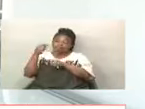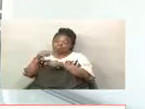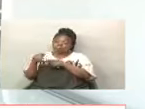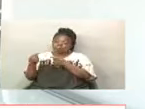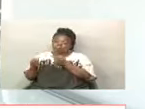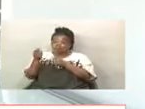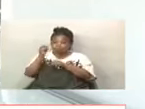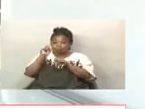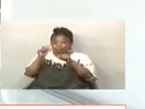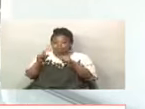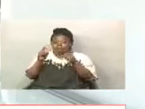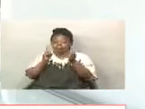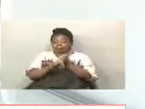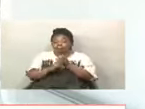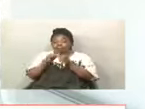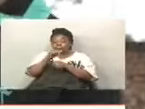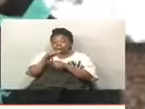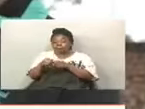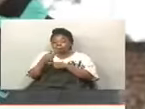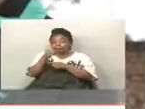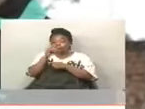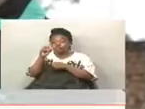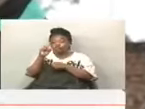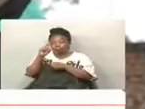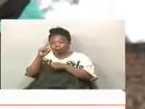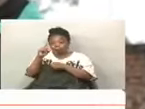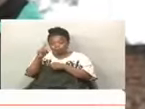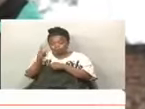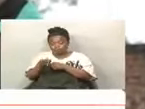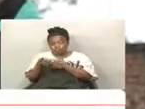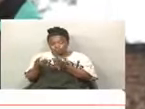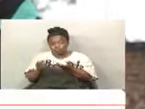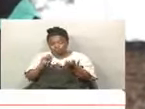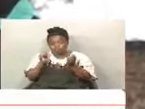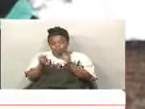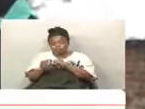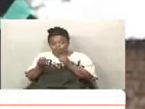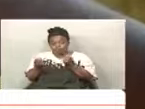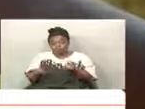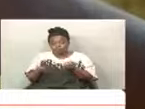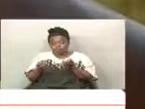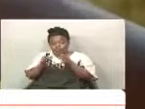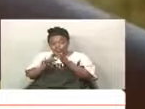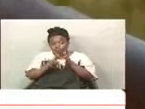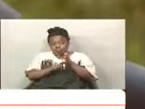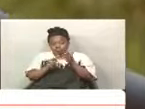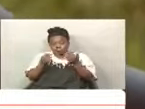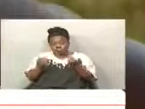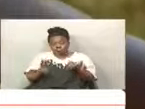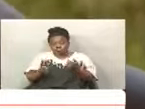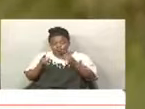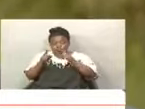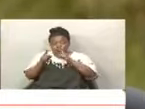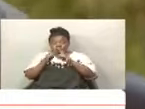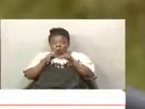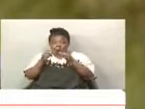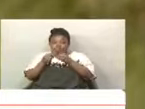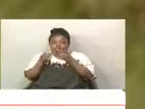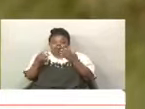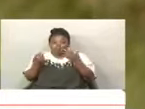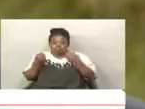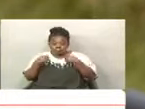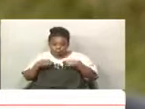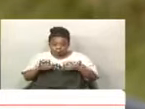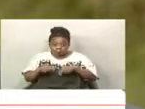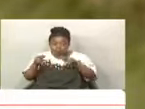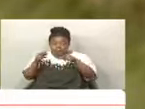mata osobola okufunamu ebintu ebirala 10. I've now transformed to even digital records. Right now as I talk, a lot of